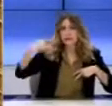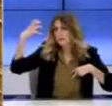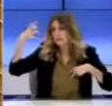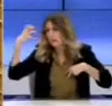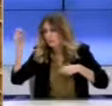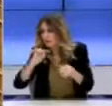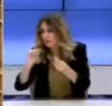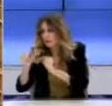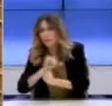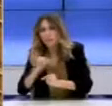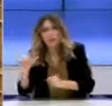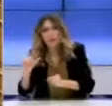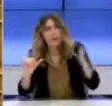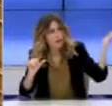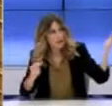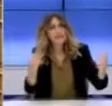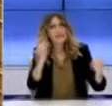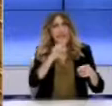επιστημών. Σε άλλες χώρες